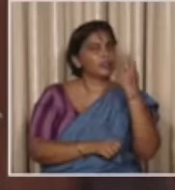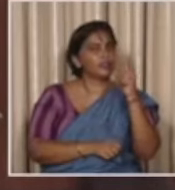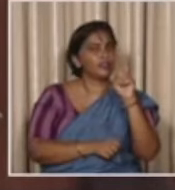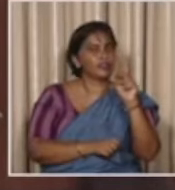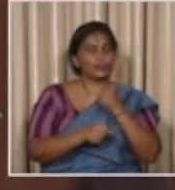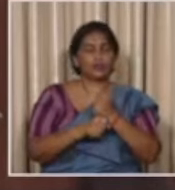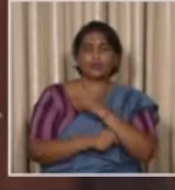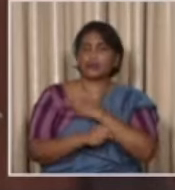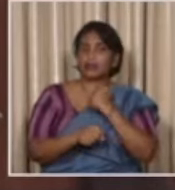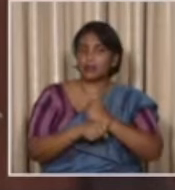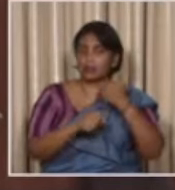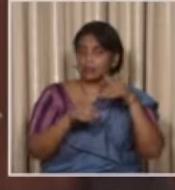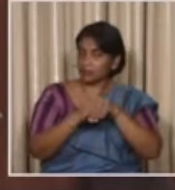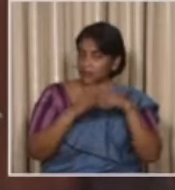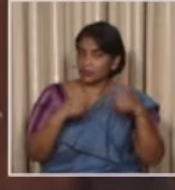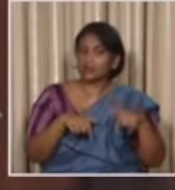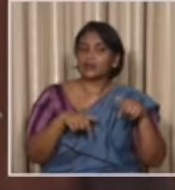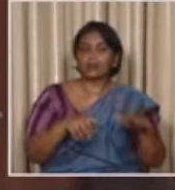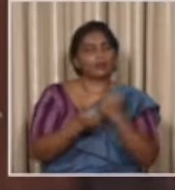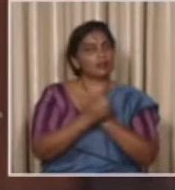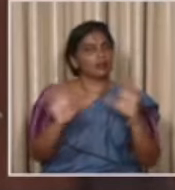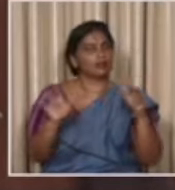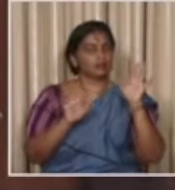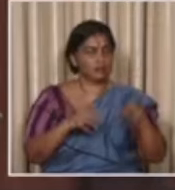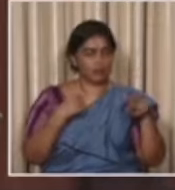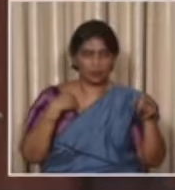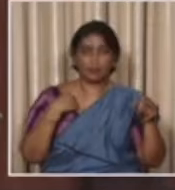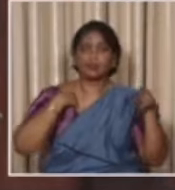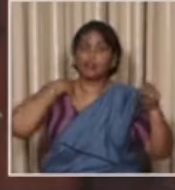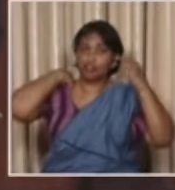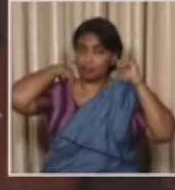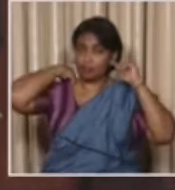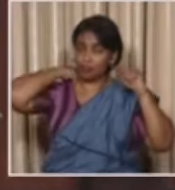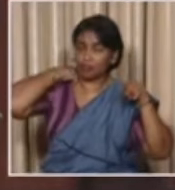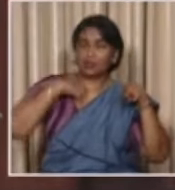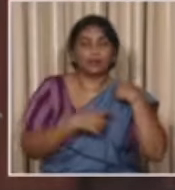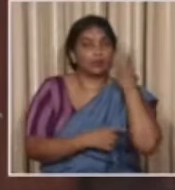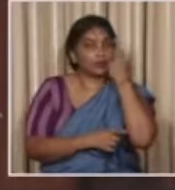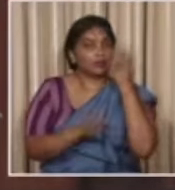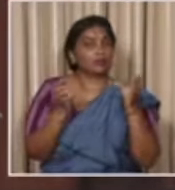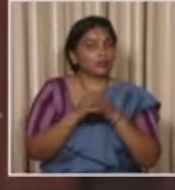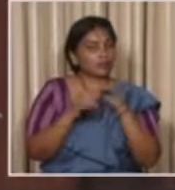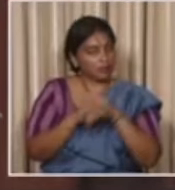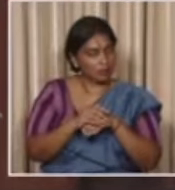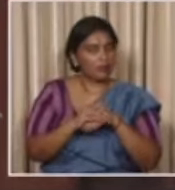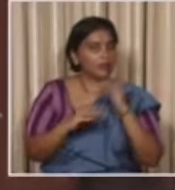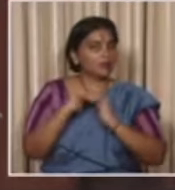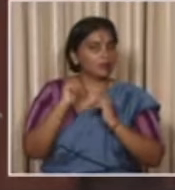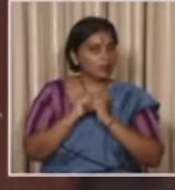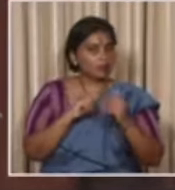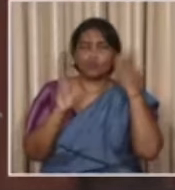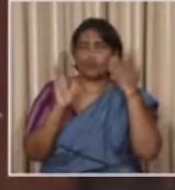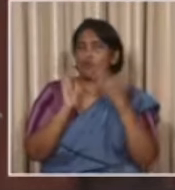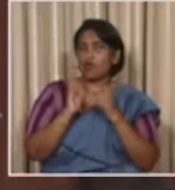2020 ගෝඨාභය රජය ආවන් පස්සේ මෙයාත් දැන් නිදොස් කොට නිදහස් වෙලා තියෙනවා. දැන් මේ බුද්ධිආංශය හා සම්බන්ධ නිලධාරීන්ගේ ක්‍රියාකල මේක